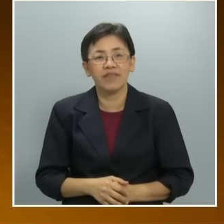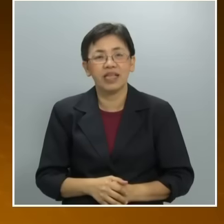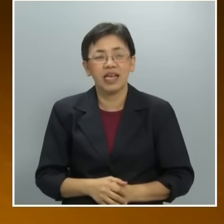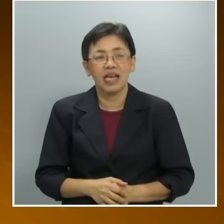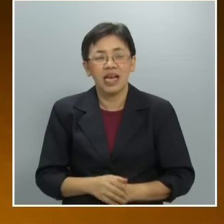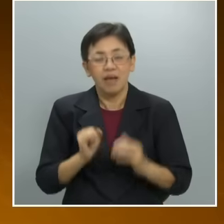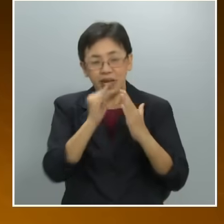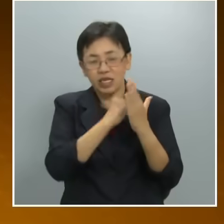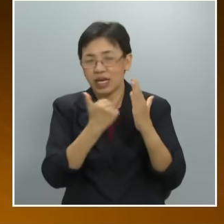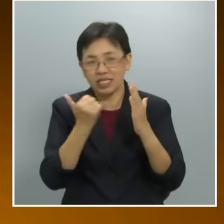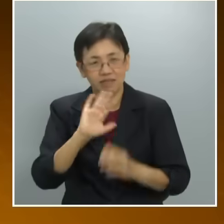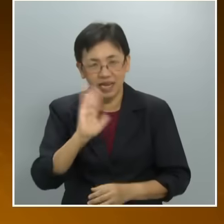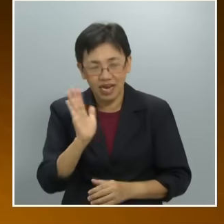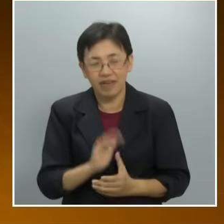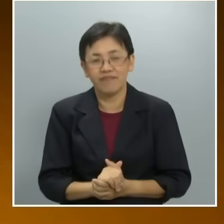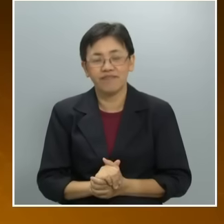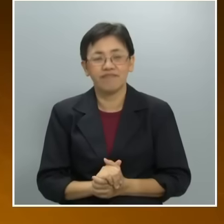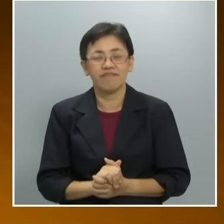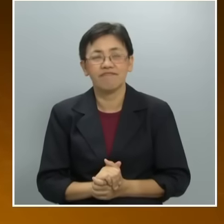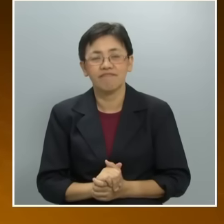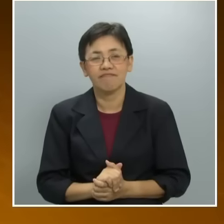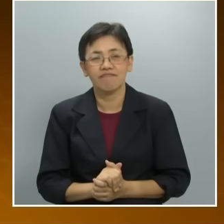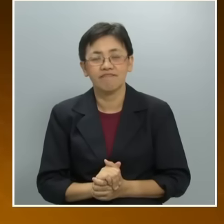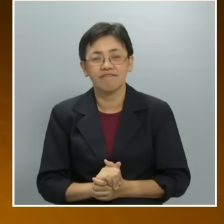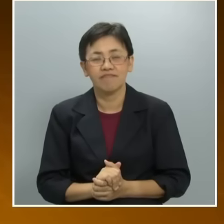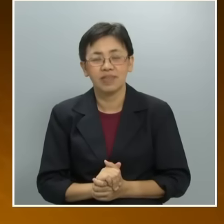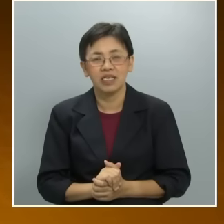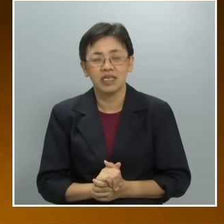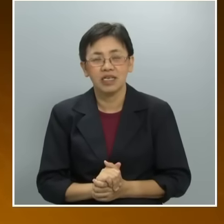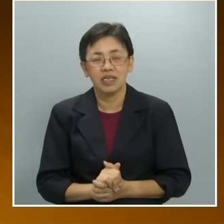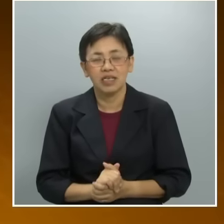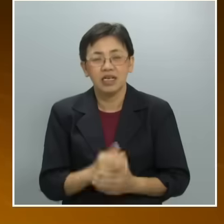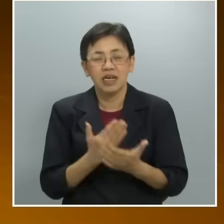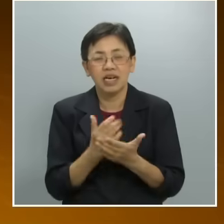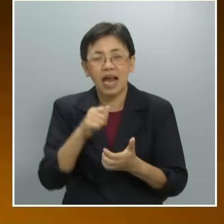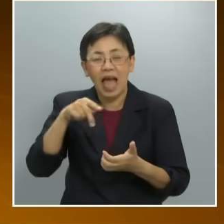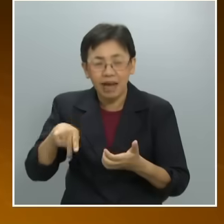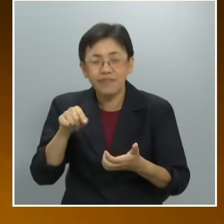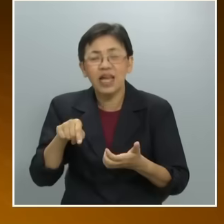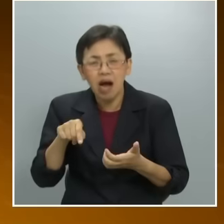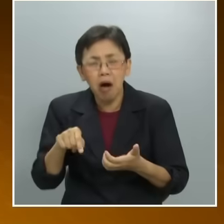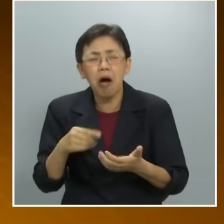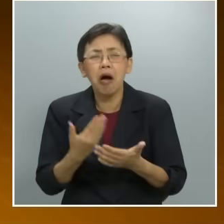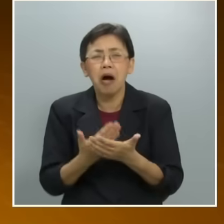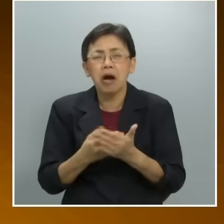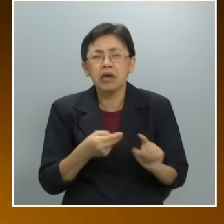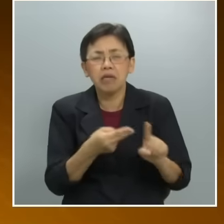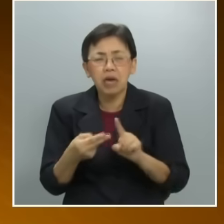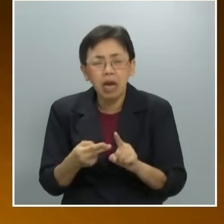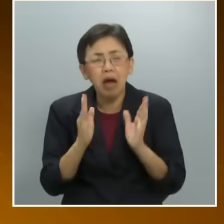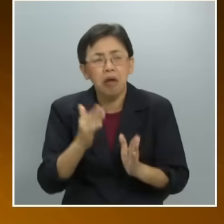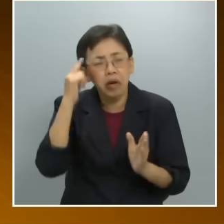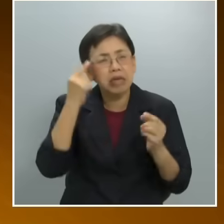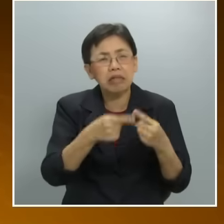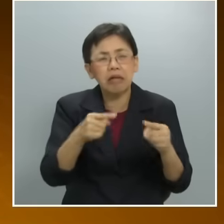เนี่ยไม่ได้แล้วก็ย้ำว่าดิจิตอลวอลเล็ตเศรษฐศาสตร์มันมีมุมมองแต่ละคน